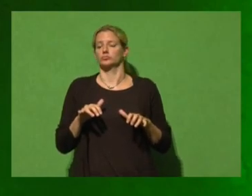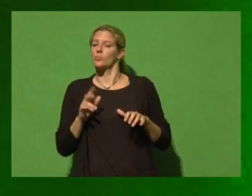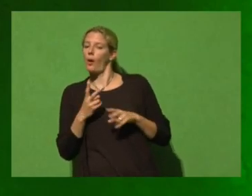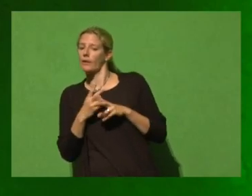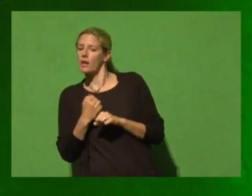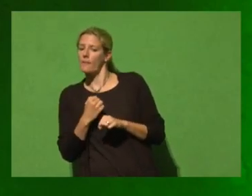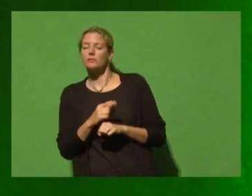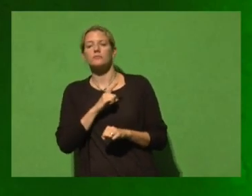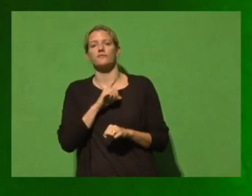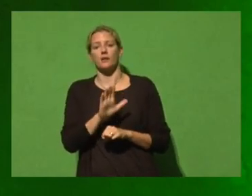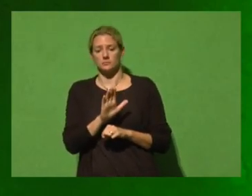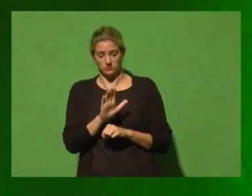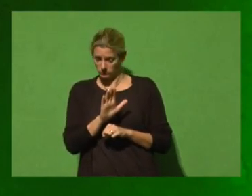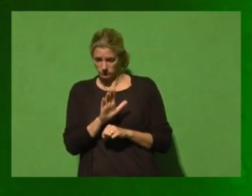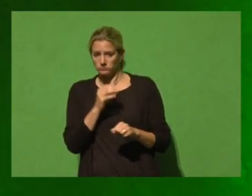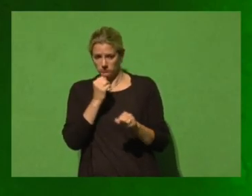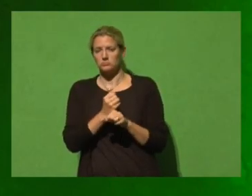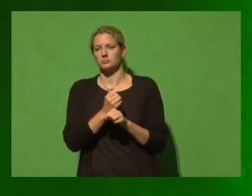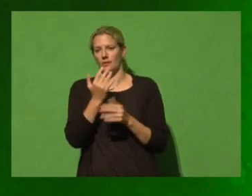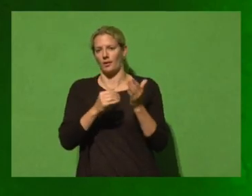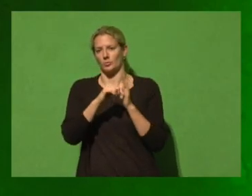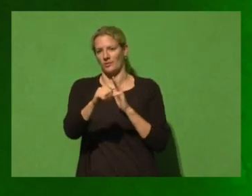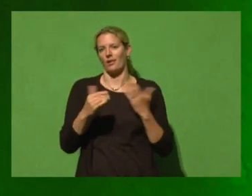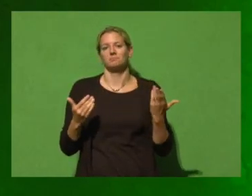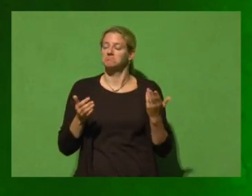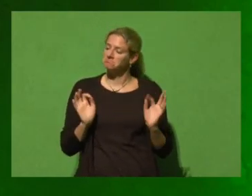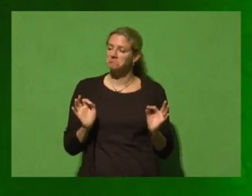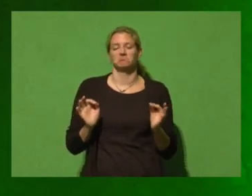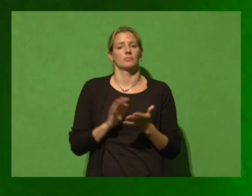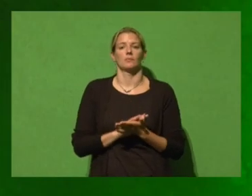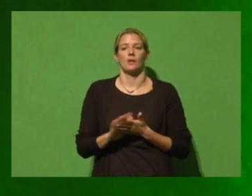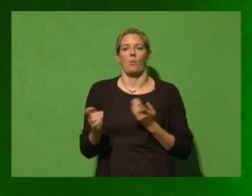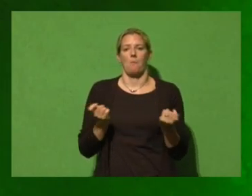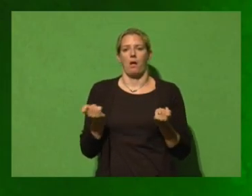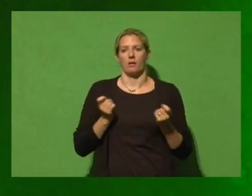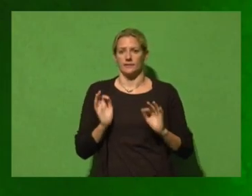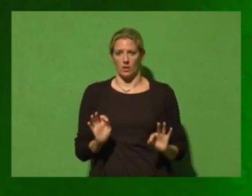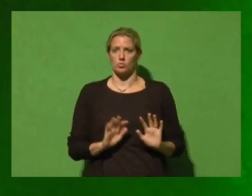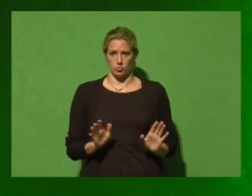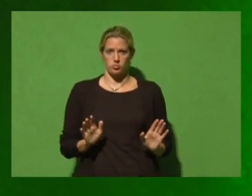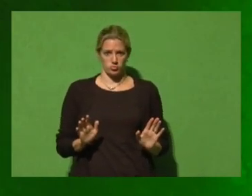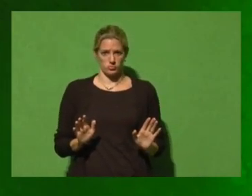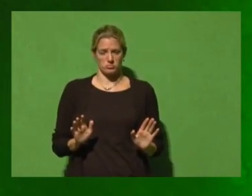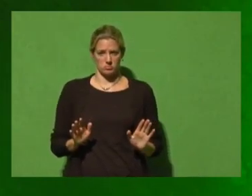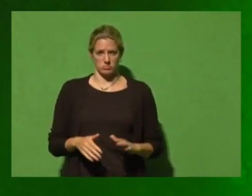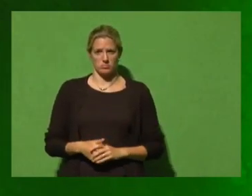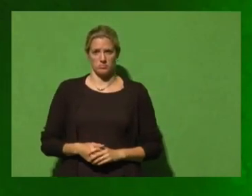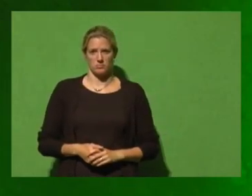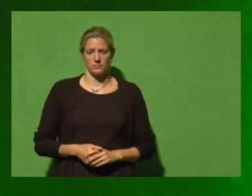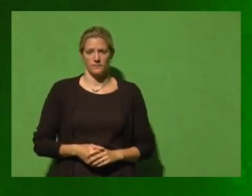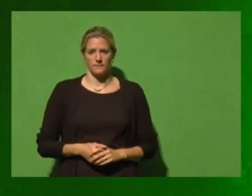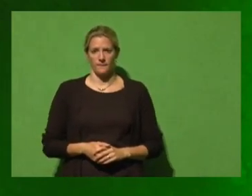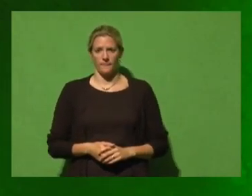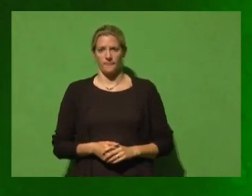Restarbeiten vorgenommen worden. Also das, denke ich mal, war eine sehr vorbildliche Art und Weise der